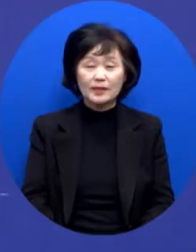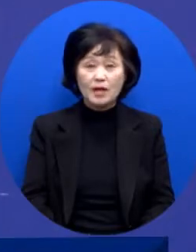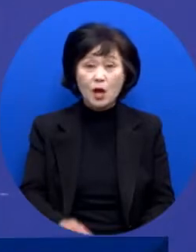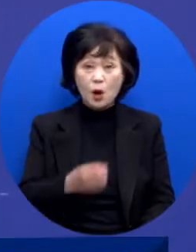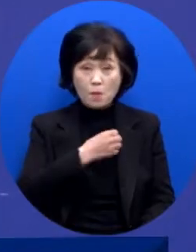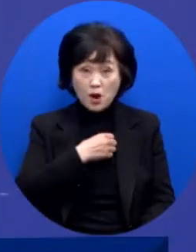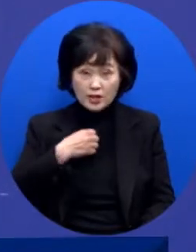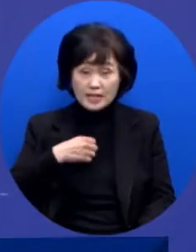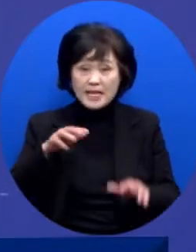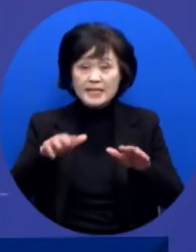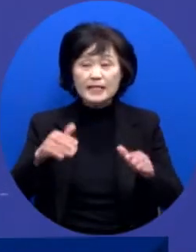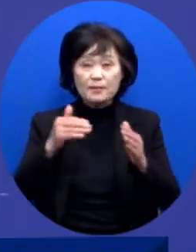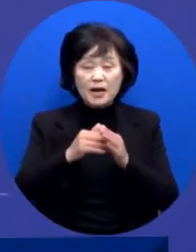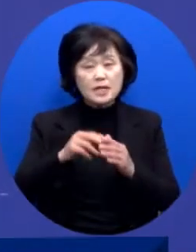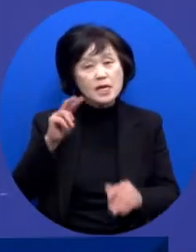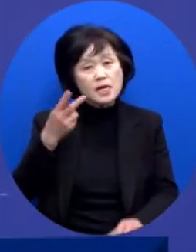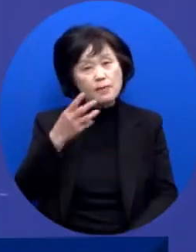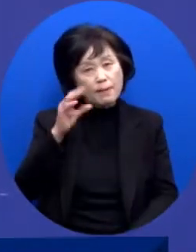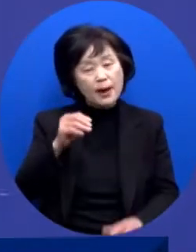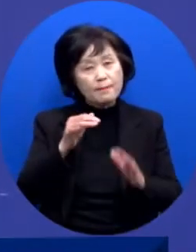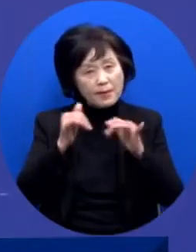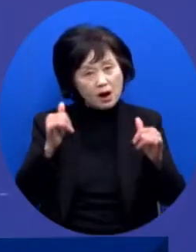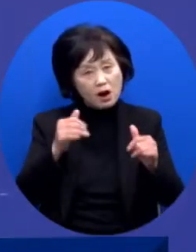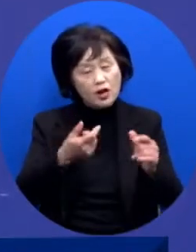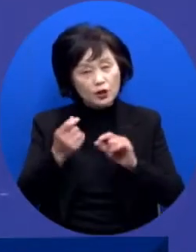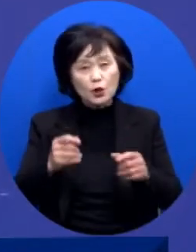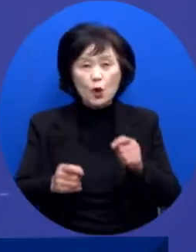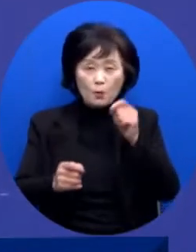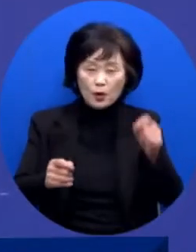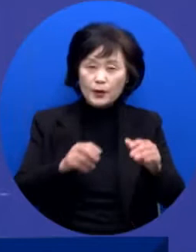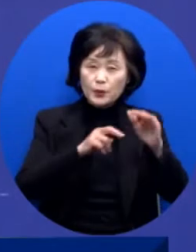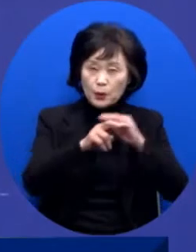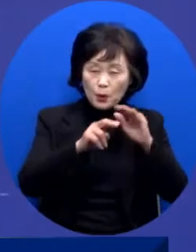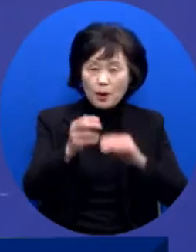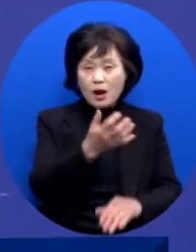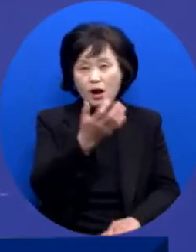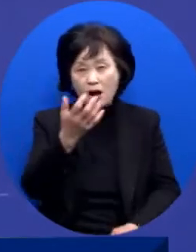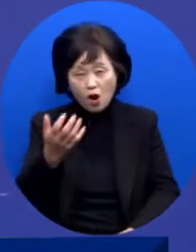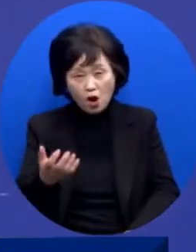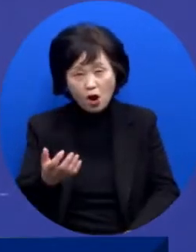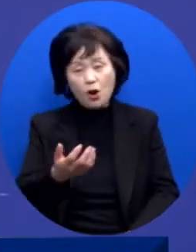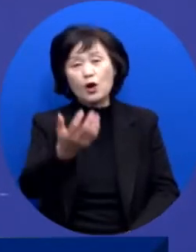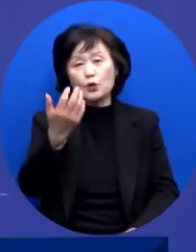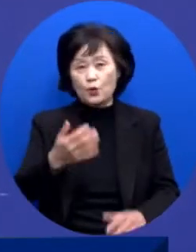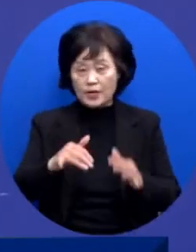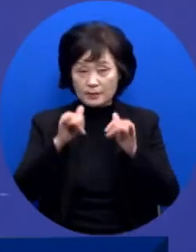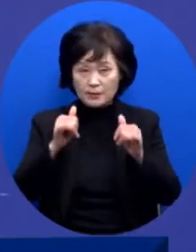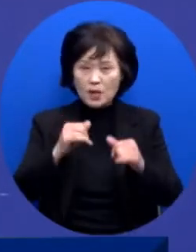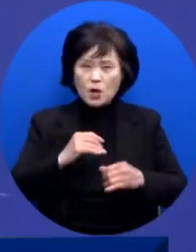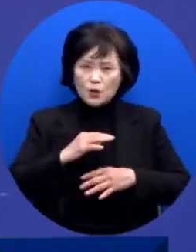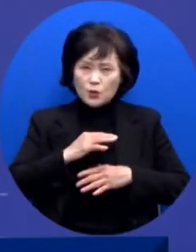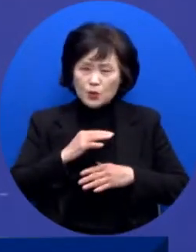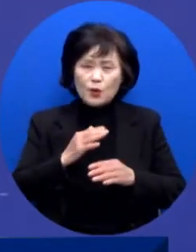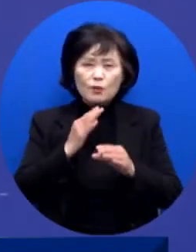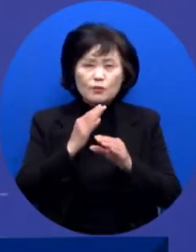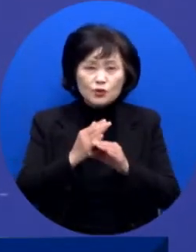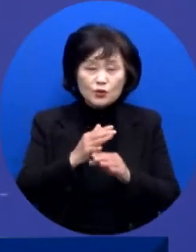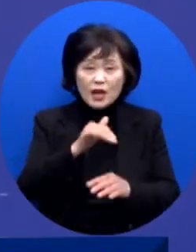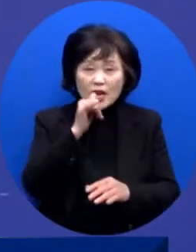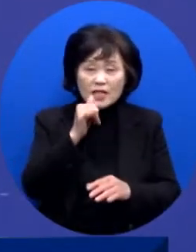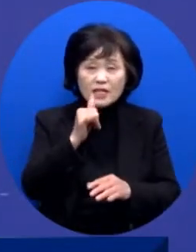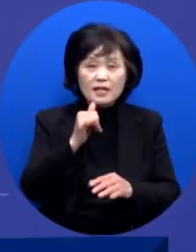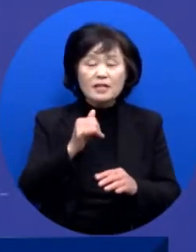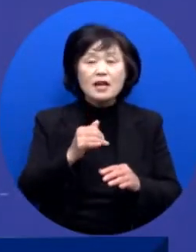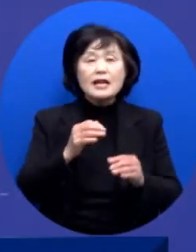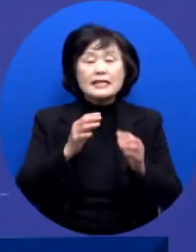폴란드에는 지금까지 약 200만 명의 우크라이나 전쟁 난민이 유입됐습니다. 이런 가운데 두려움과 슬픔에 잠긴 피난민들을